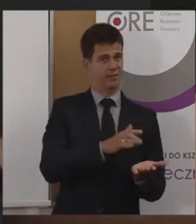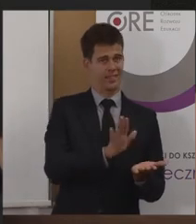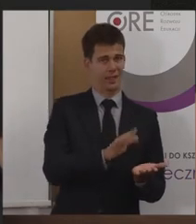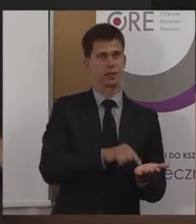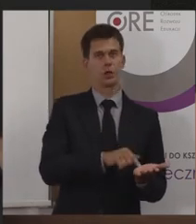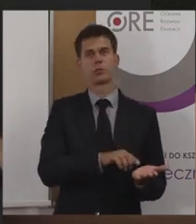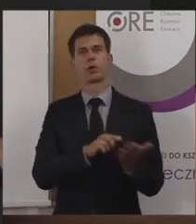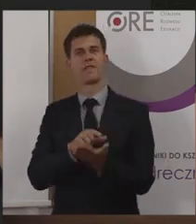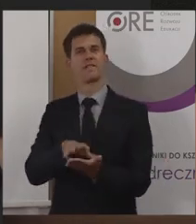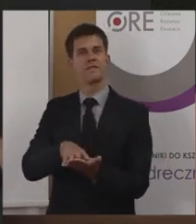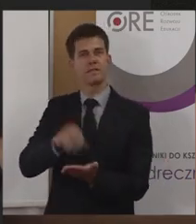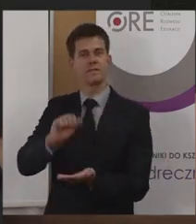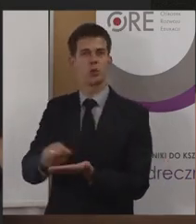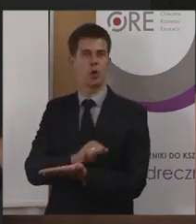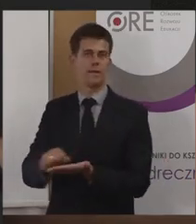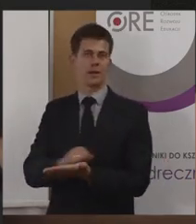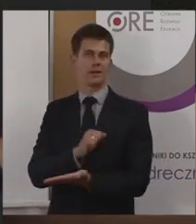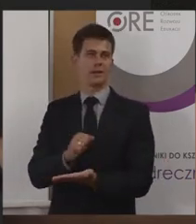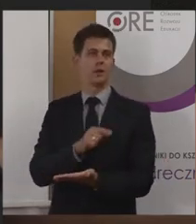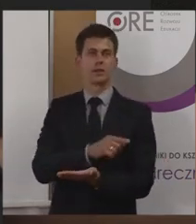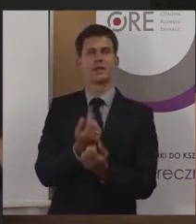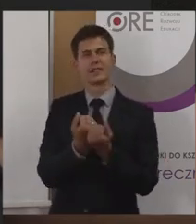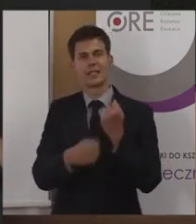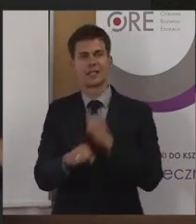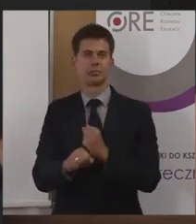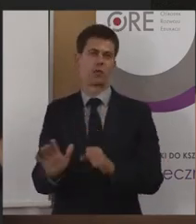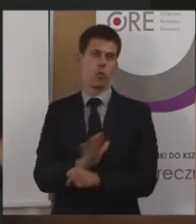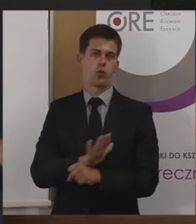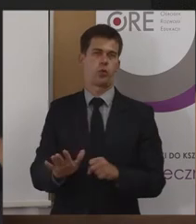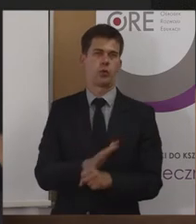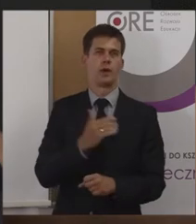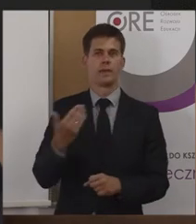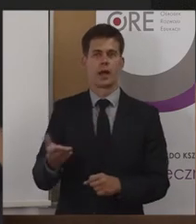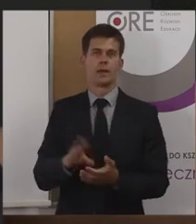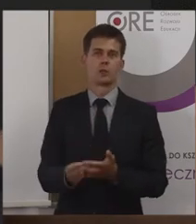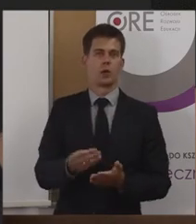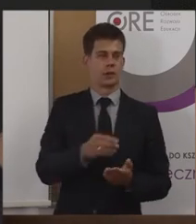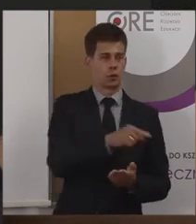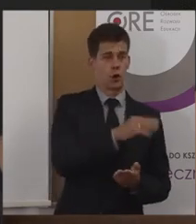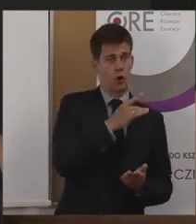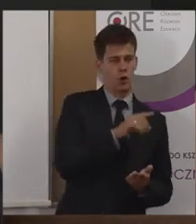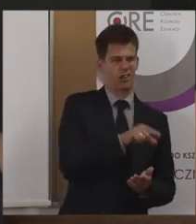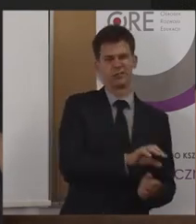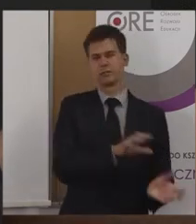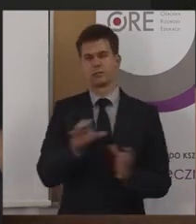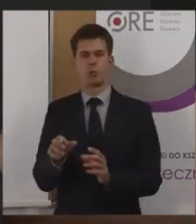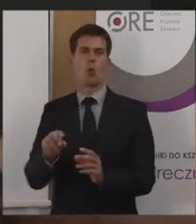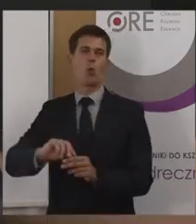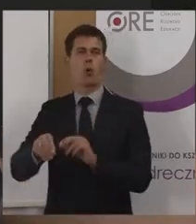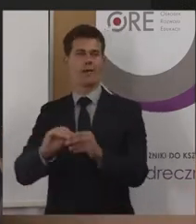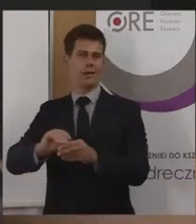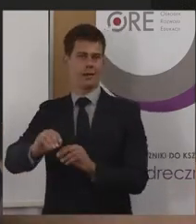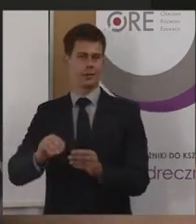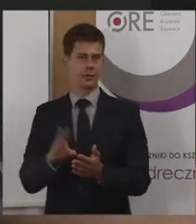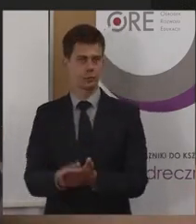gdzie dziecko niewidome na przykład układa te elementy, bo dziecko widzące widzi je